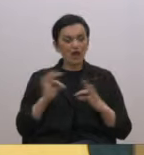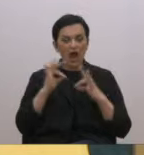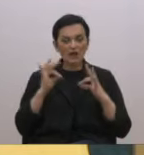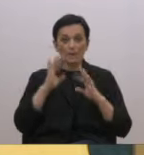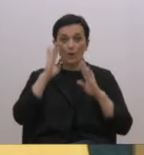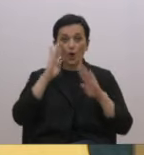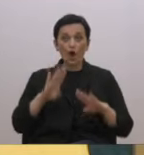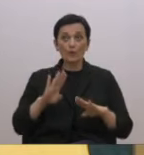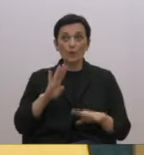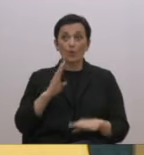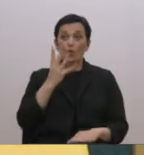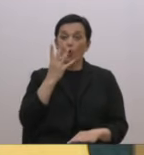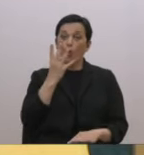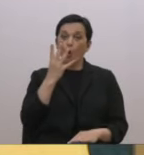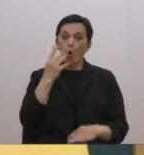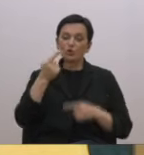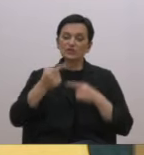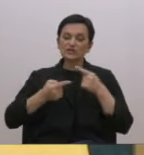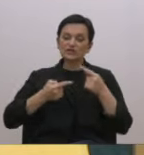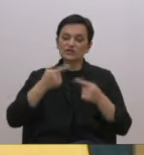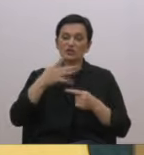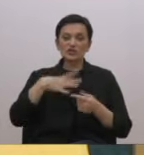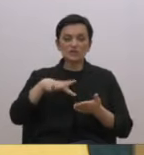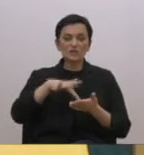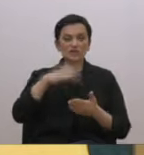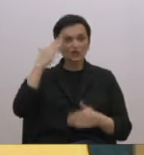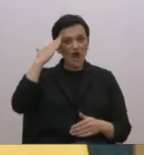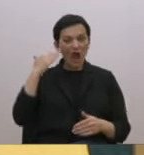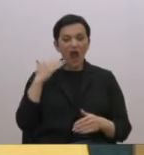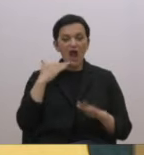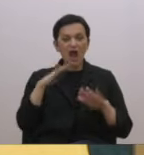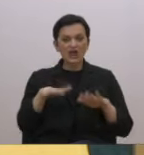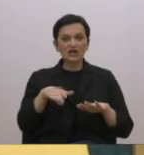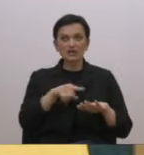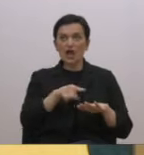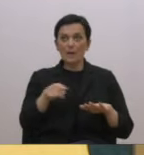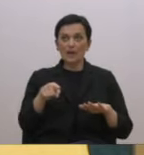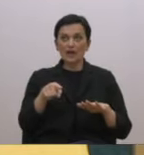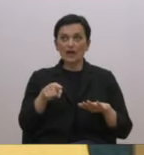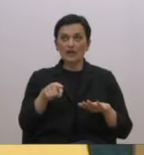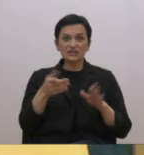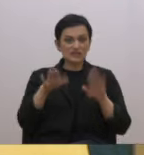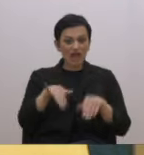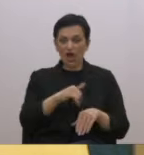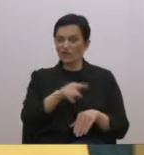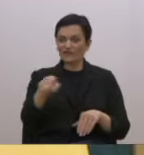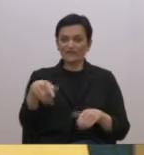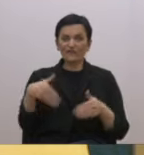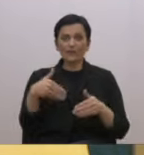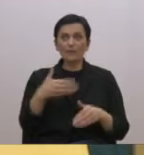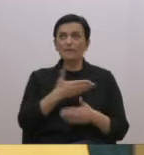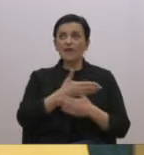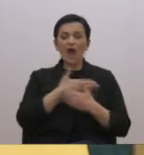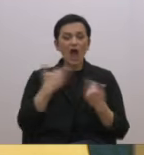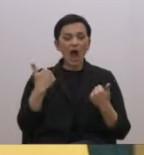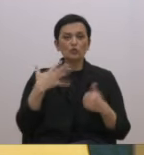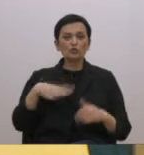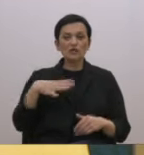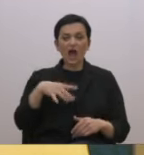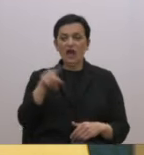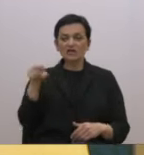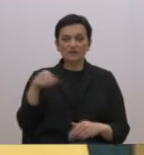ტოვებდა. 4 საუკუნე იჯდნენ თბილისში არაბები. წყარი არ არის დარჩენილი. იმიტომ რომ არ უნდოდათ ქართველებს